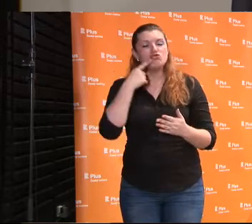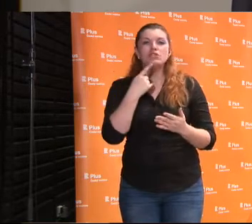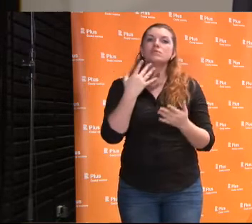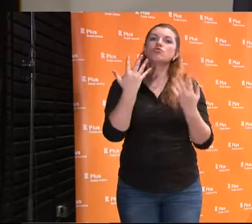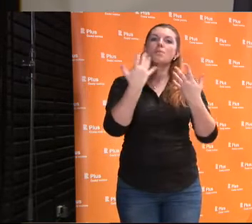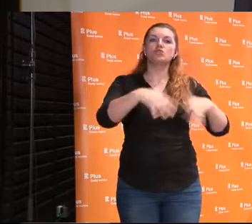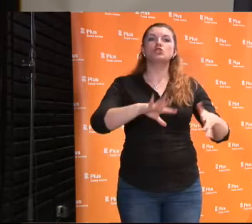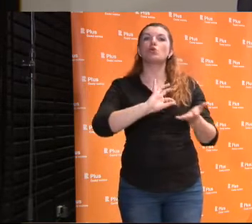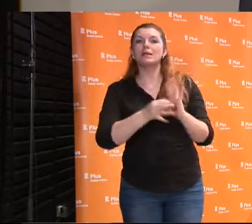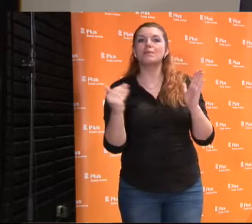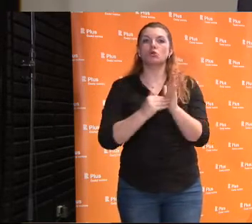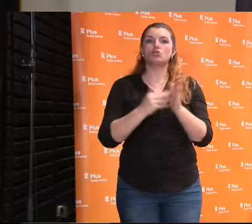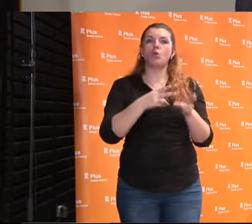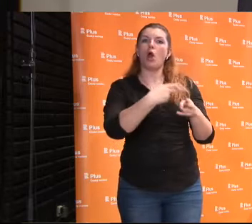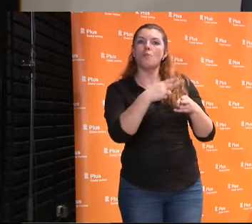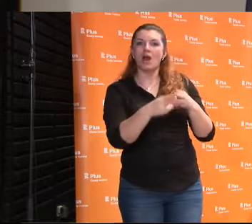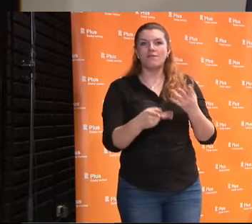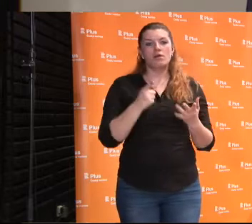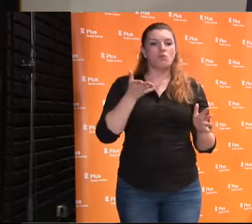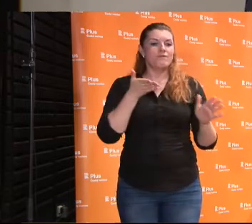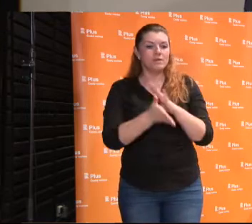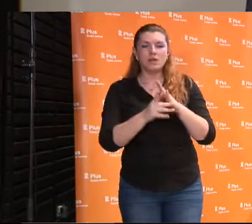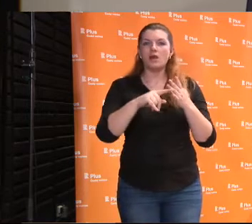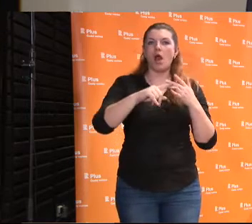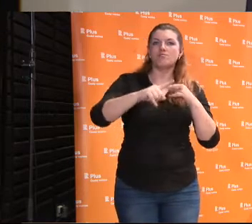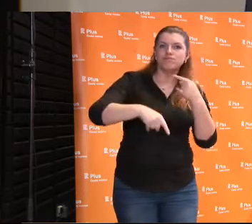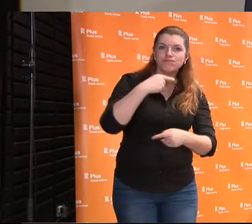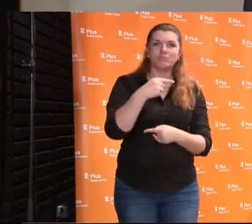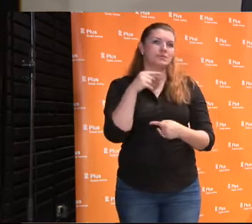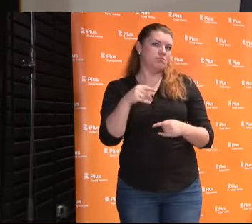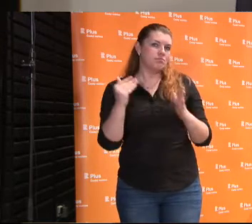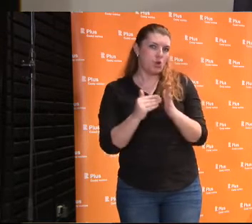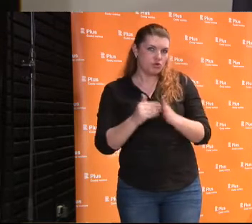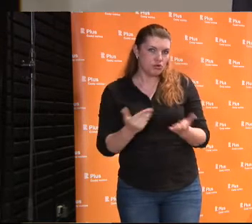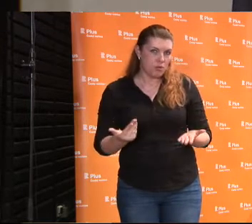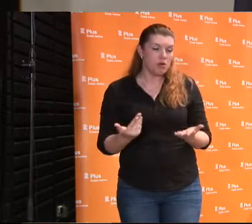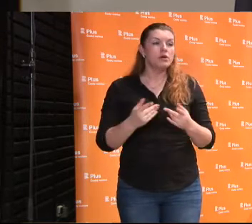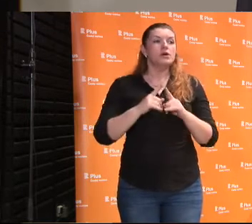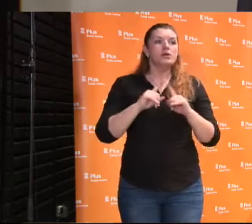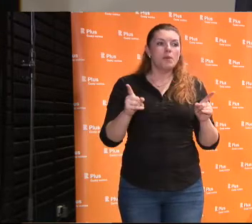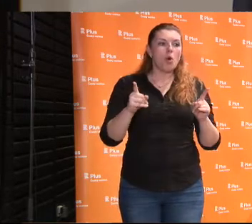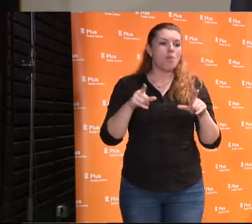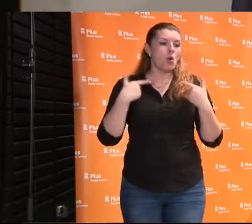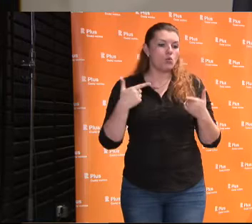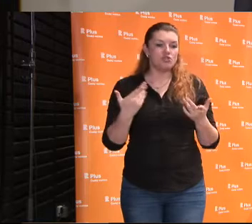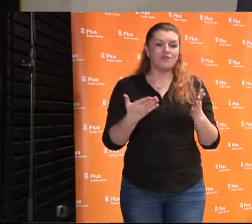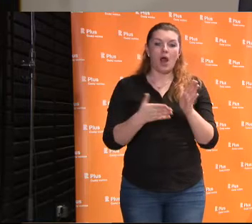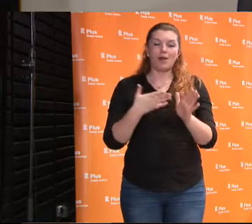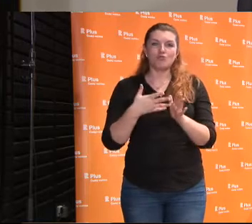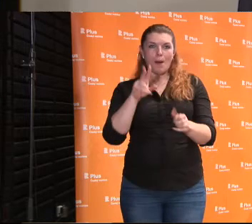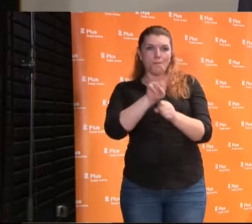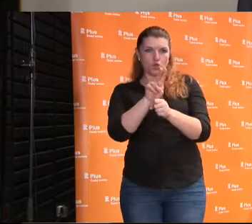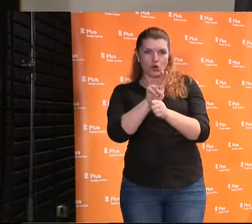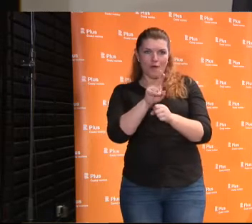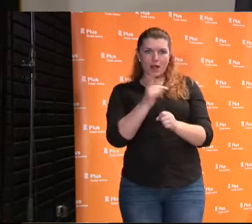počítačového vidění, vnímání, tak tamto učení se používá ve velmi širokém rozsahu, například pozorovat stejnou osobu